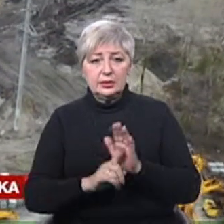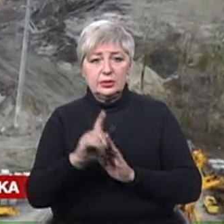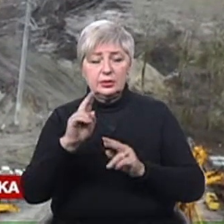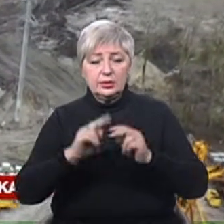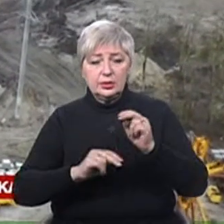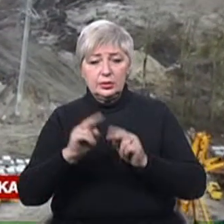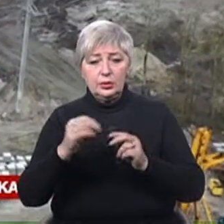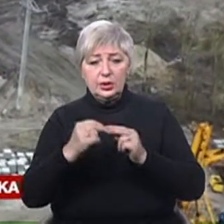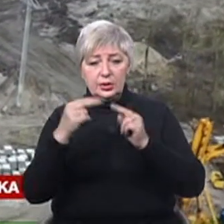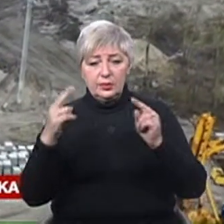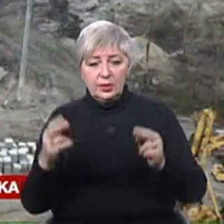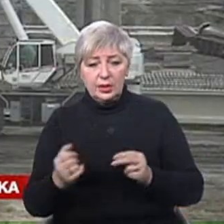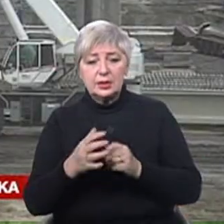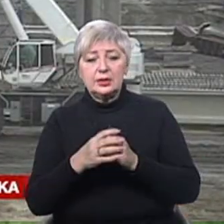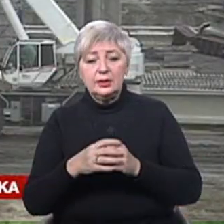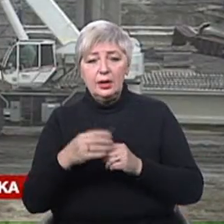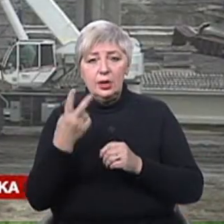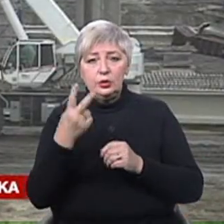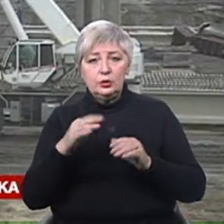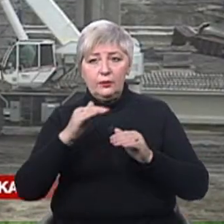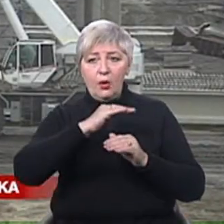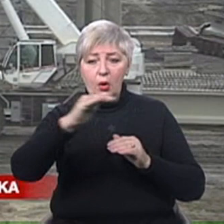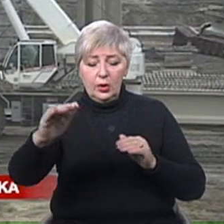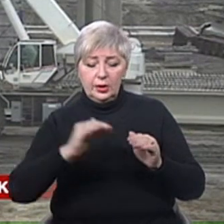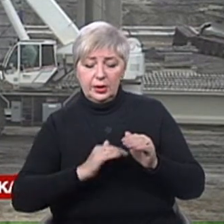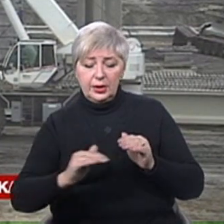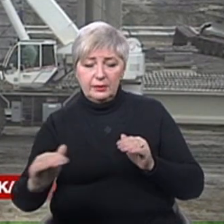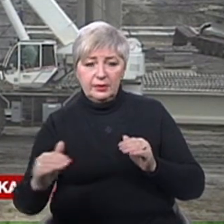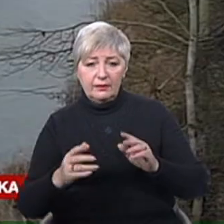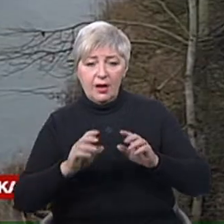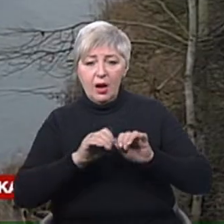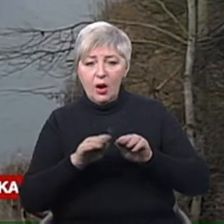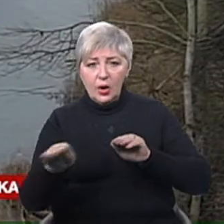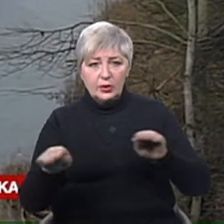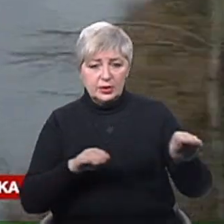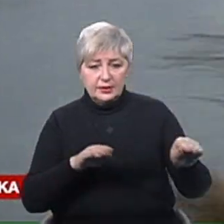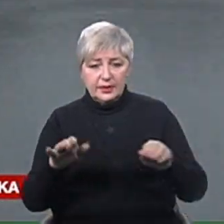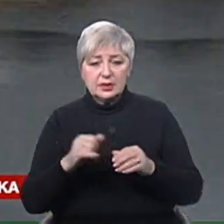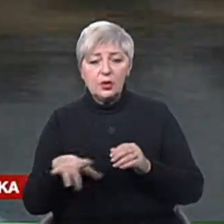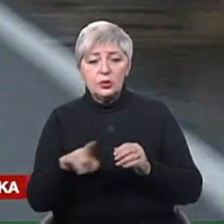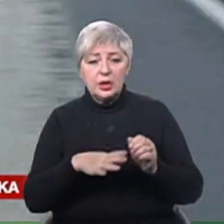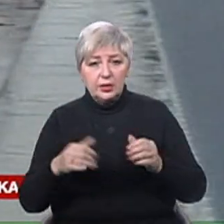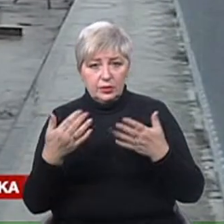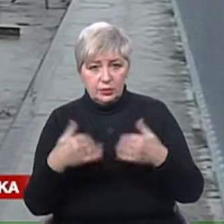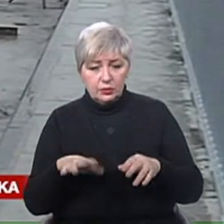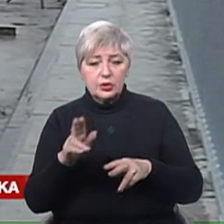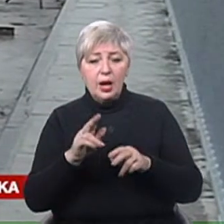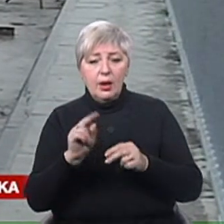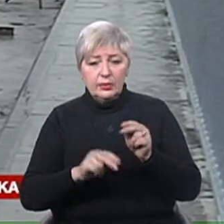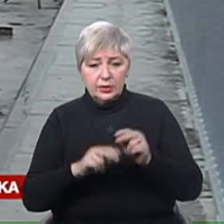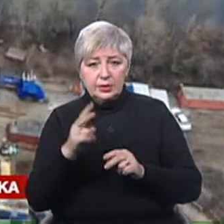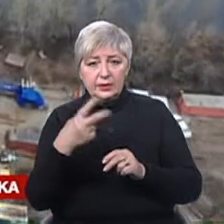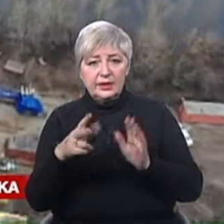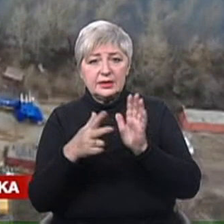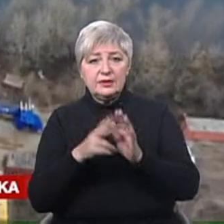100-метрова переправа та дворівнева розв'язка через канал Дніпро-Донбас. У регіоні вже проклали 28 кілометрів